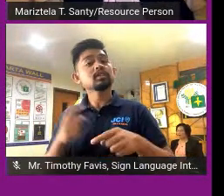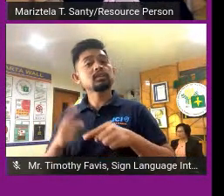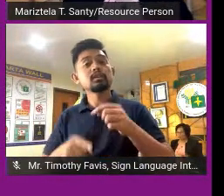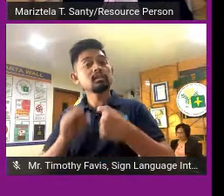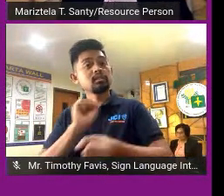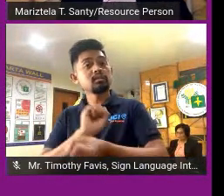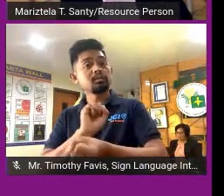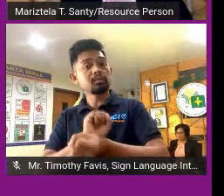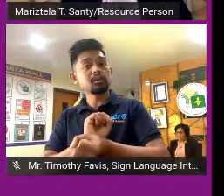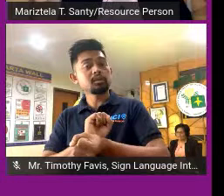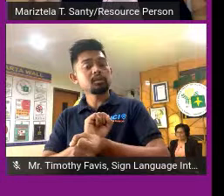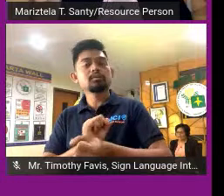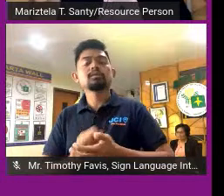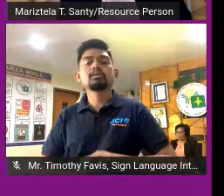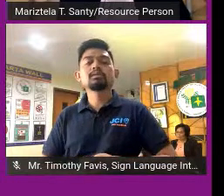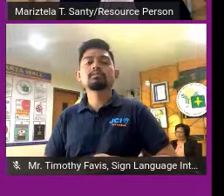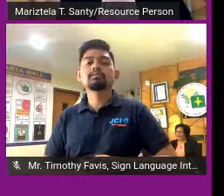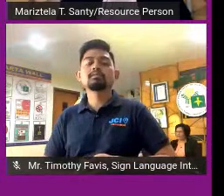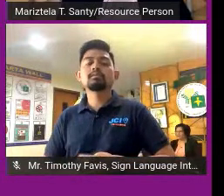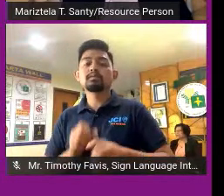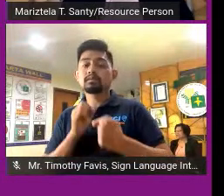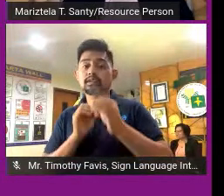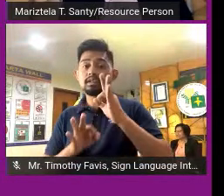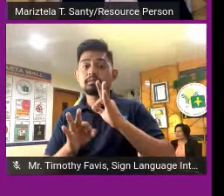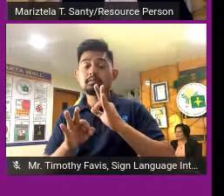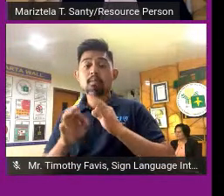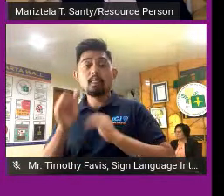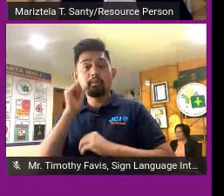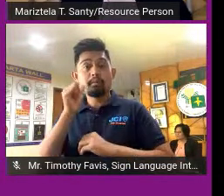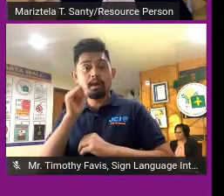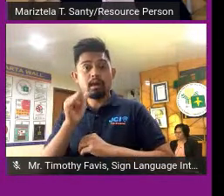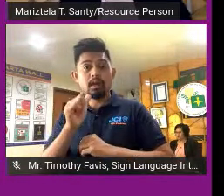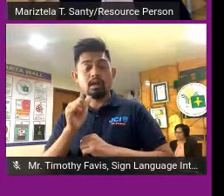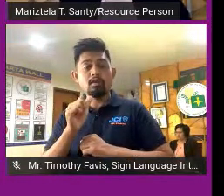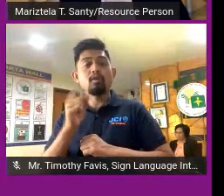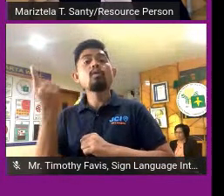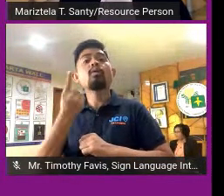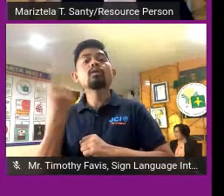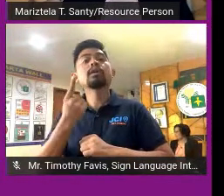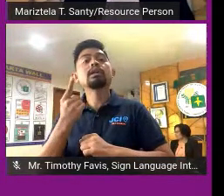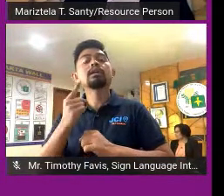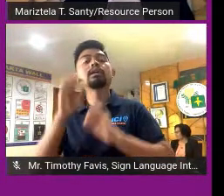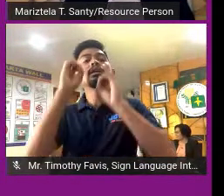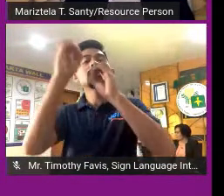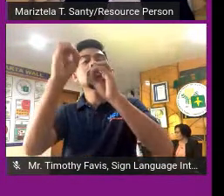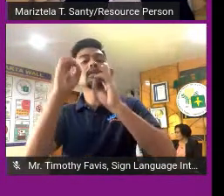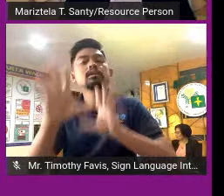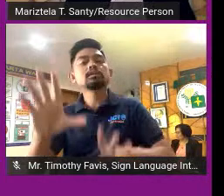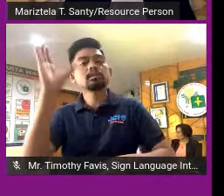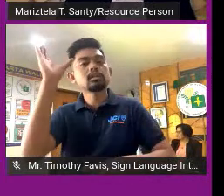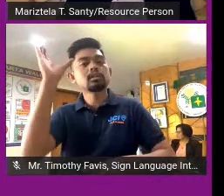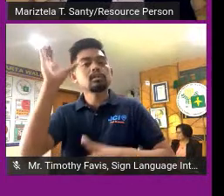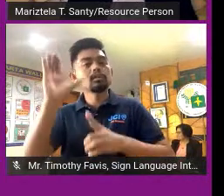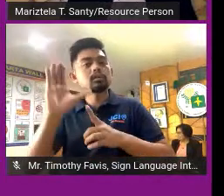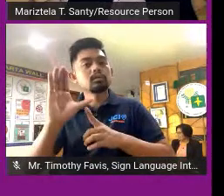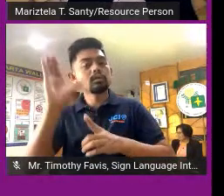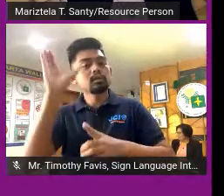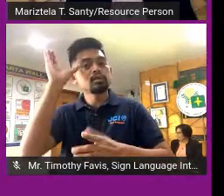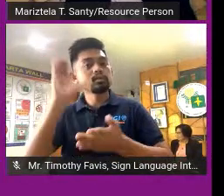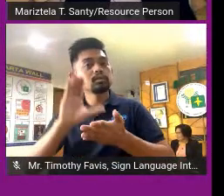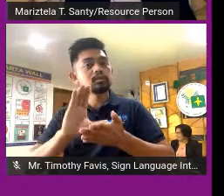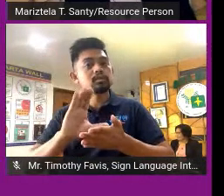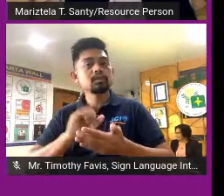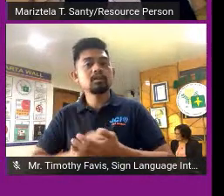employment or ibang course. Pag babae ka, teacher ka lang. Ano po? Hindi ka pwedeng mag-enroll sa